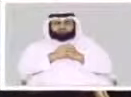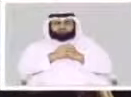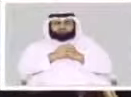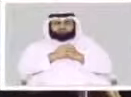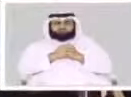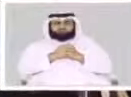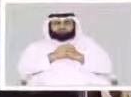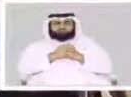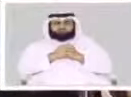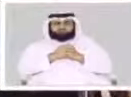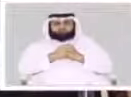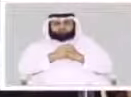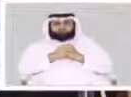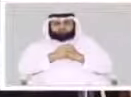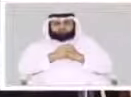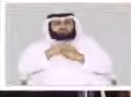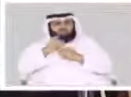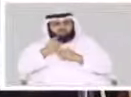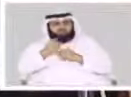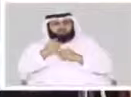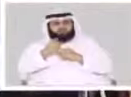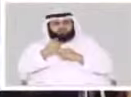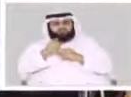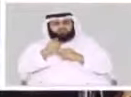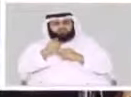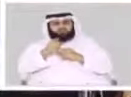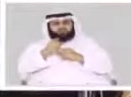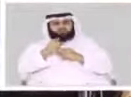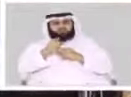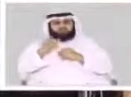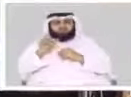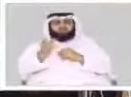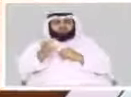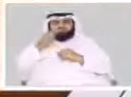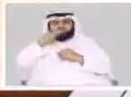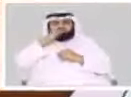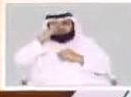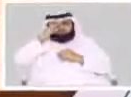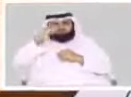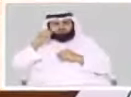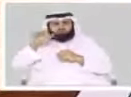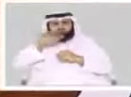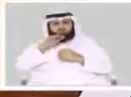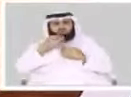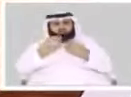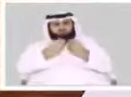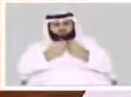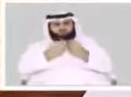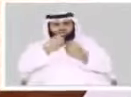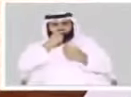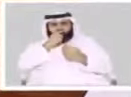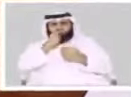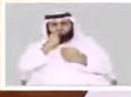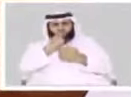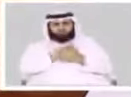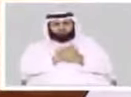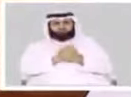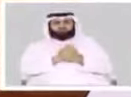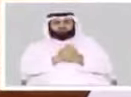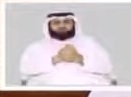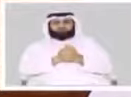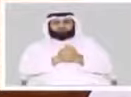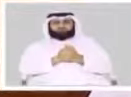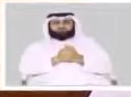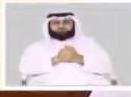هنا يستحضر الحقيقة أصحاب النبي صلى الله عليه وسلم هذا الموقف والمشهد،